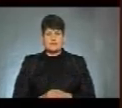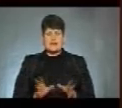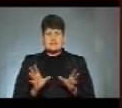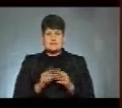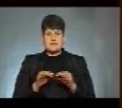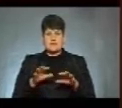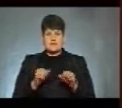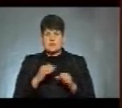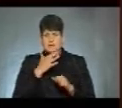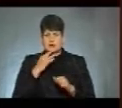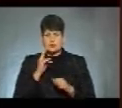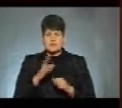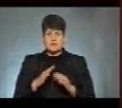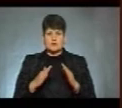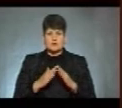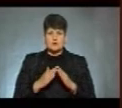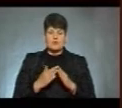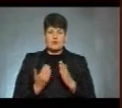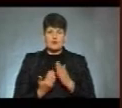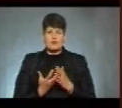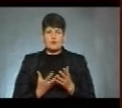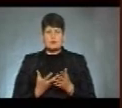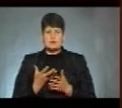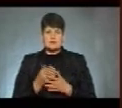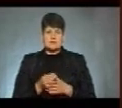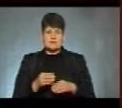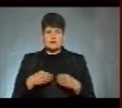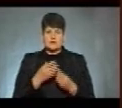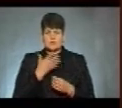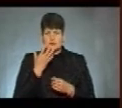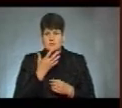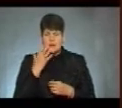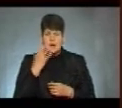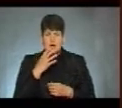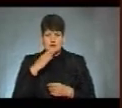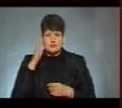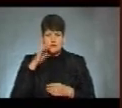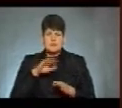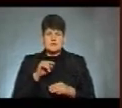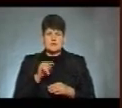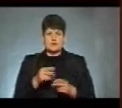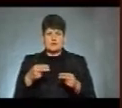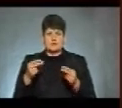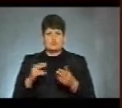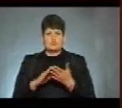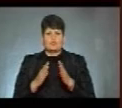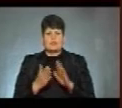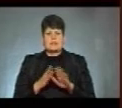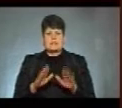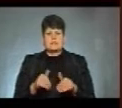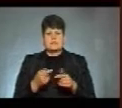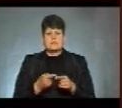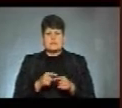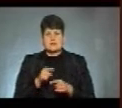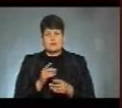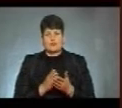Співвласники багатоквартирних будинків по-новому платитимуть за подачу теплової енергії та гарячої води після того, як укладуть договори з надавачем цих